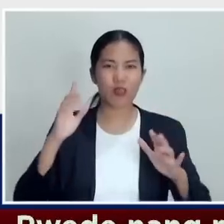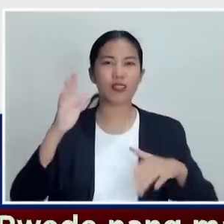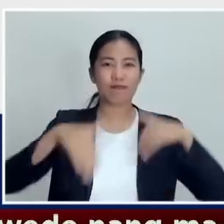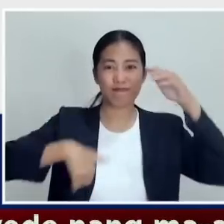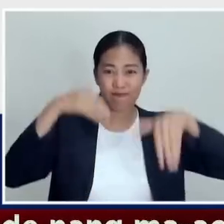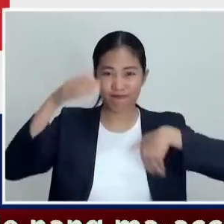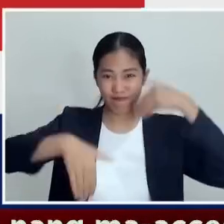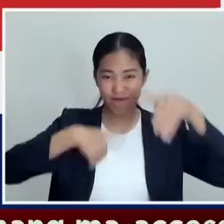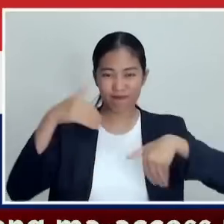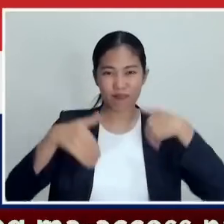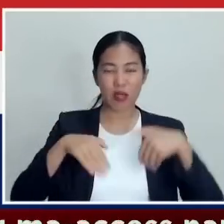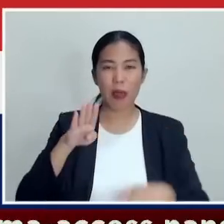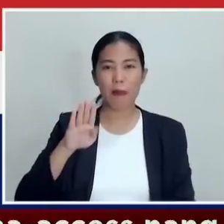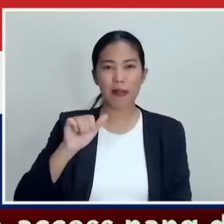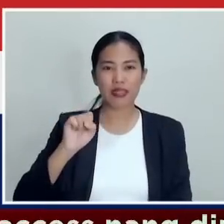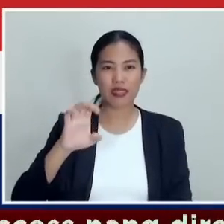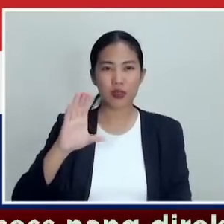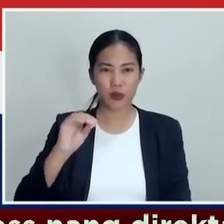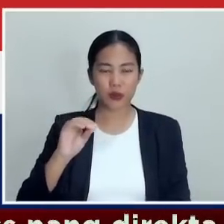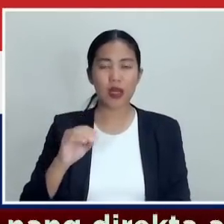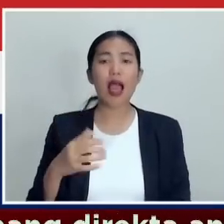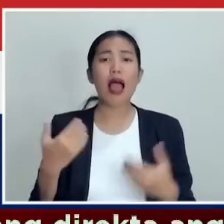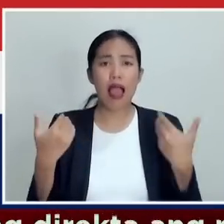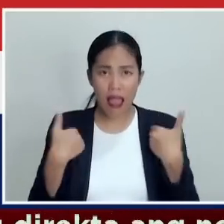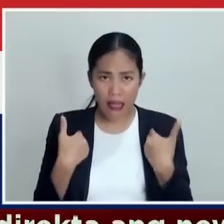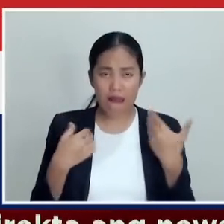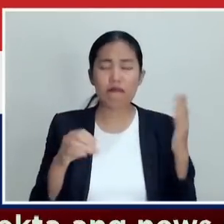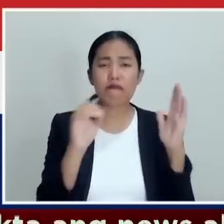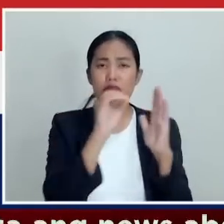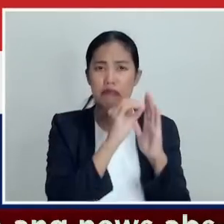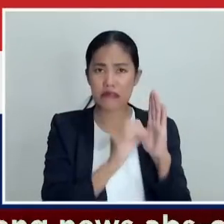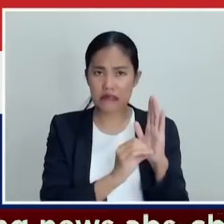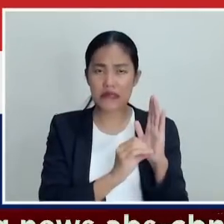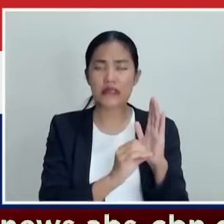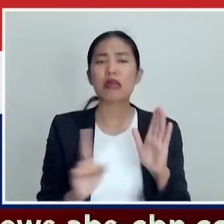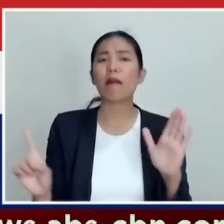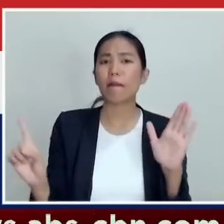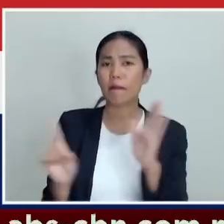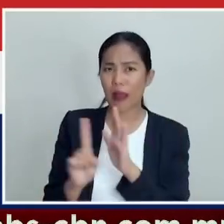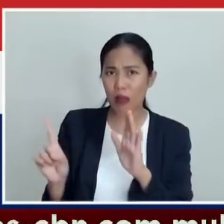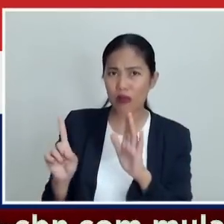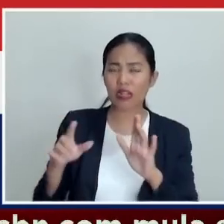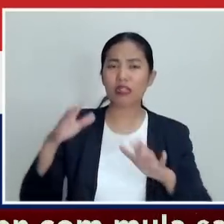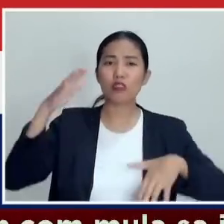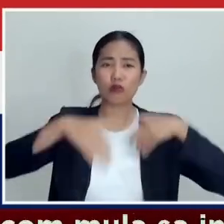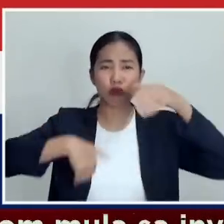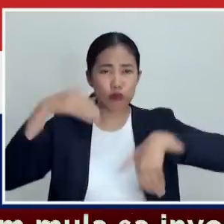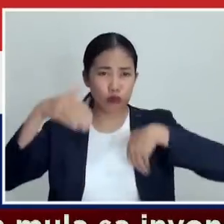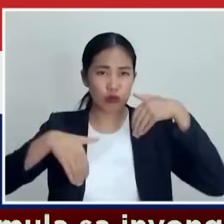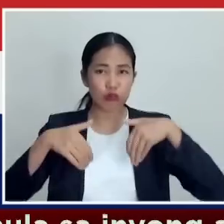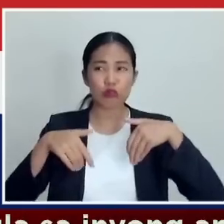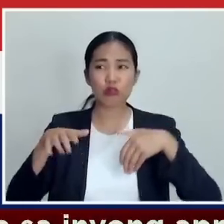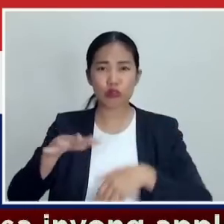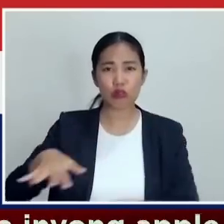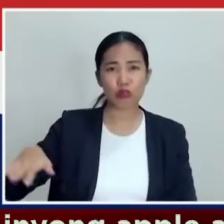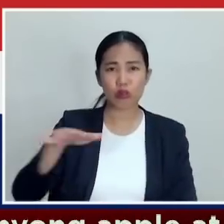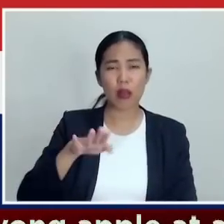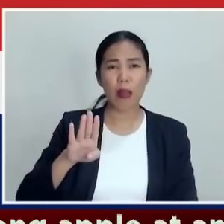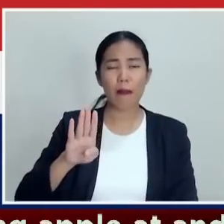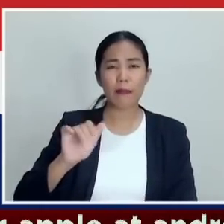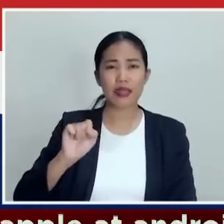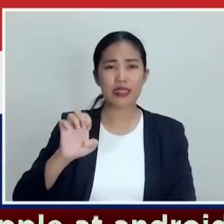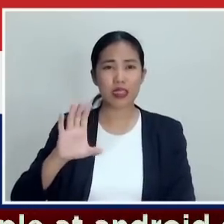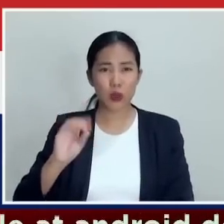an existing ordinance na talaga may pinagbabawal yung pagligo sa Baseco Beach and even sa Pasig River sa